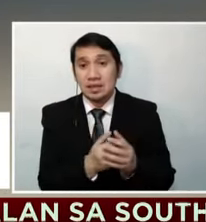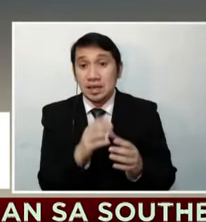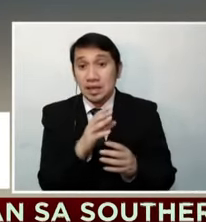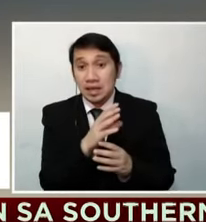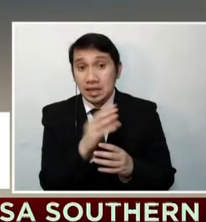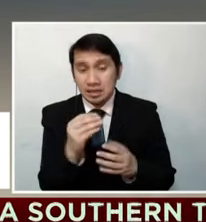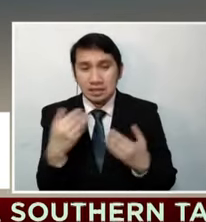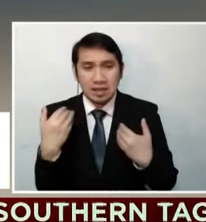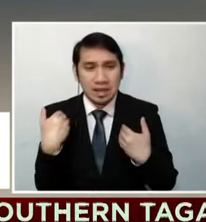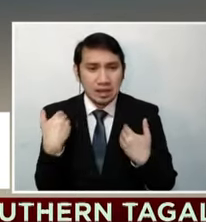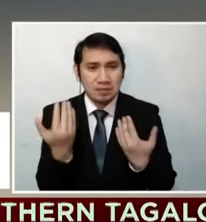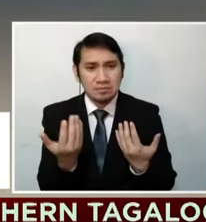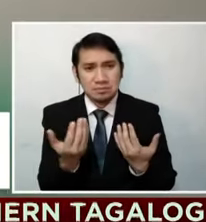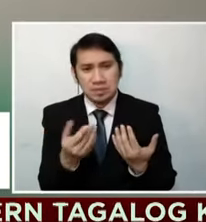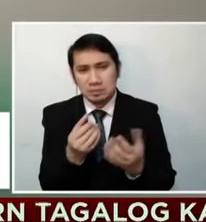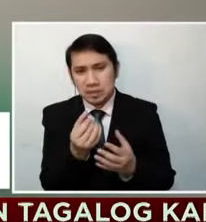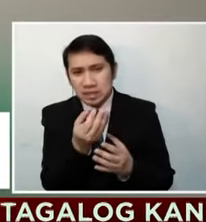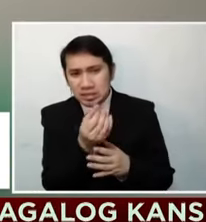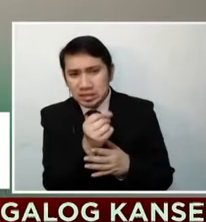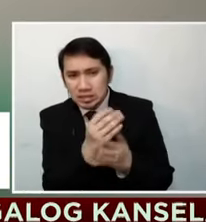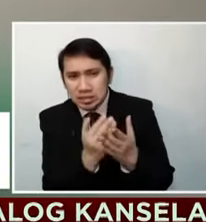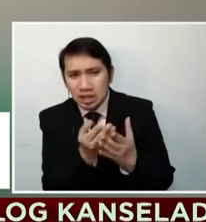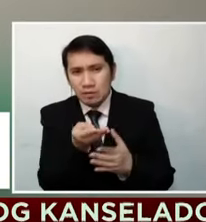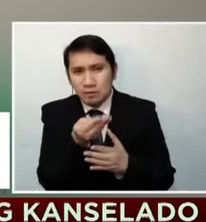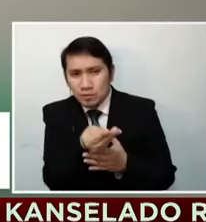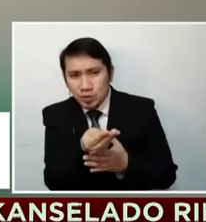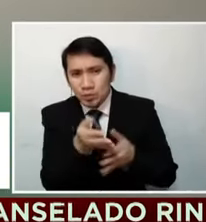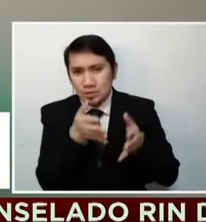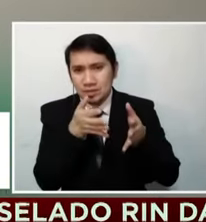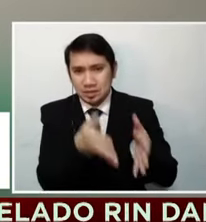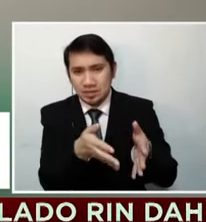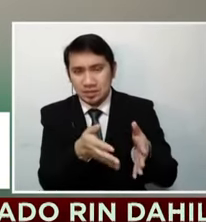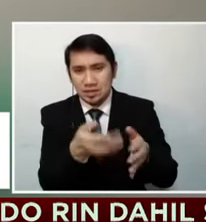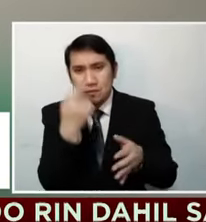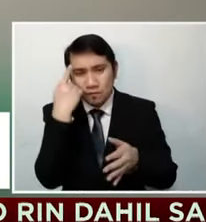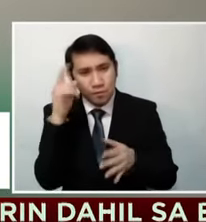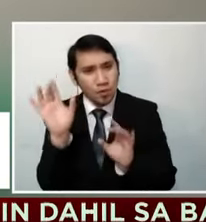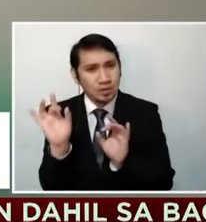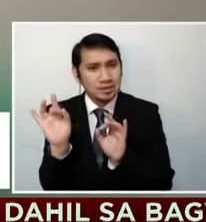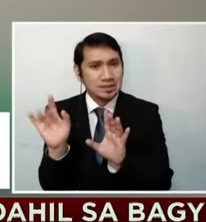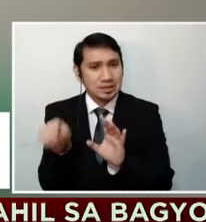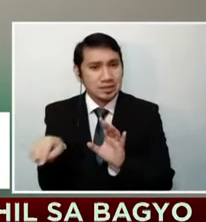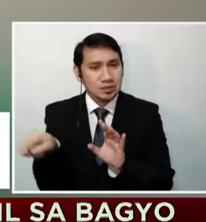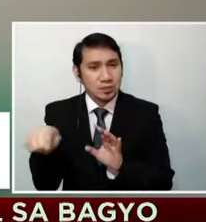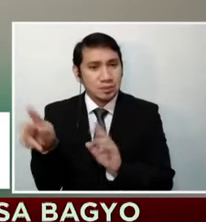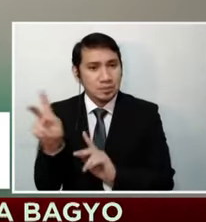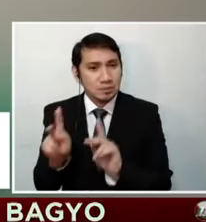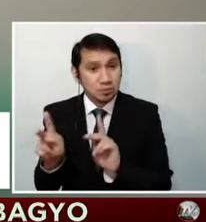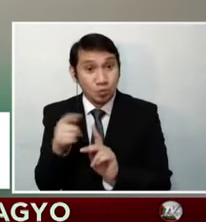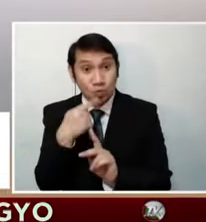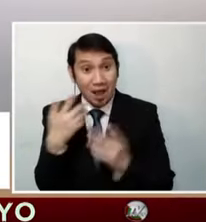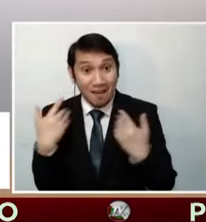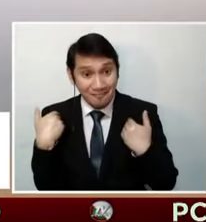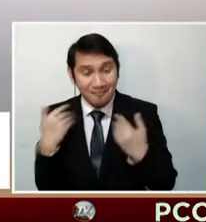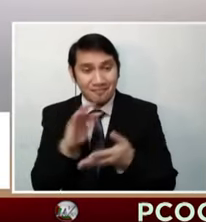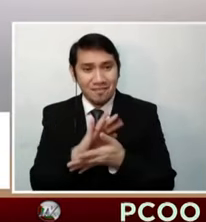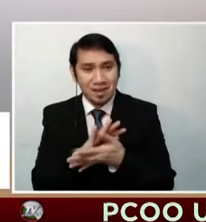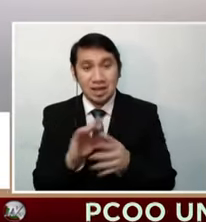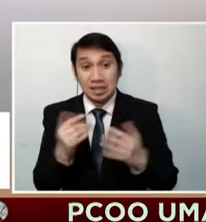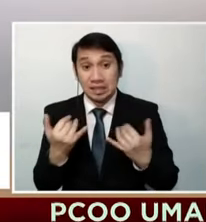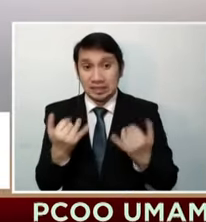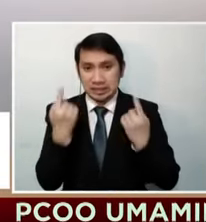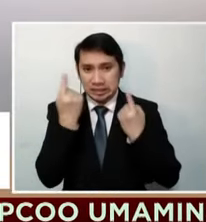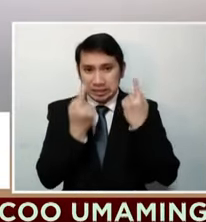tayong ilang ventilators na natitira para dun sa mga critical cases. Ang isang concern talaga namin, ito